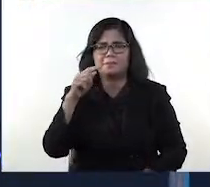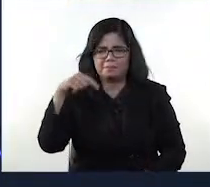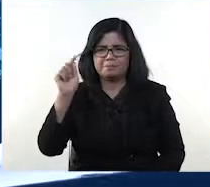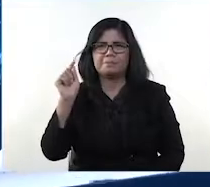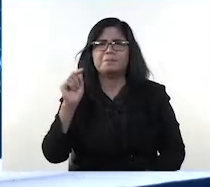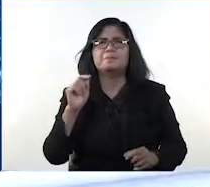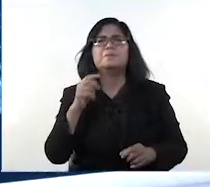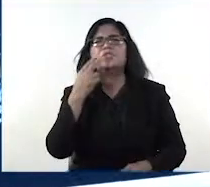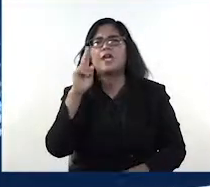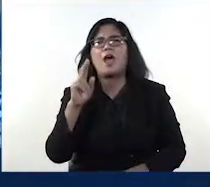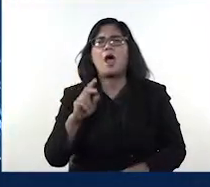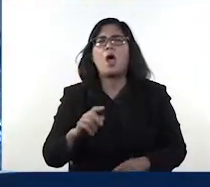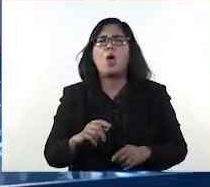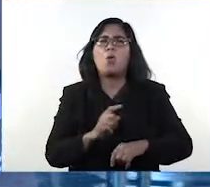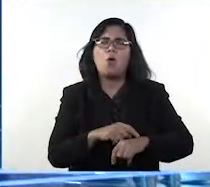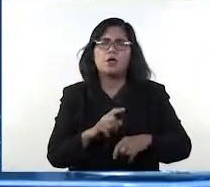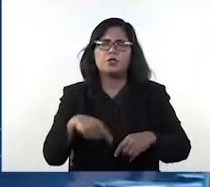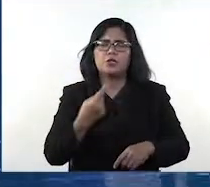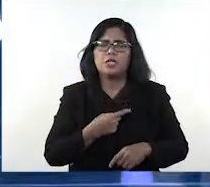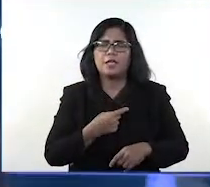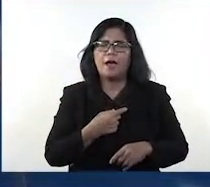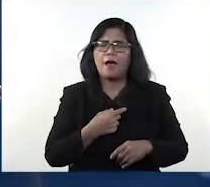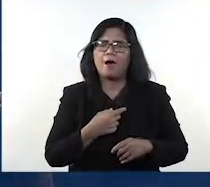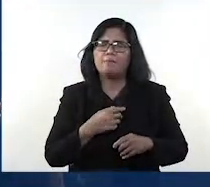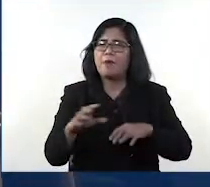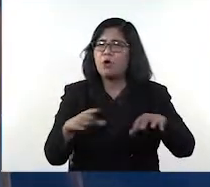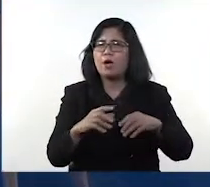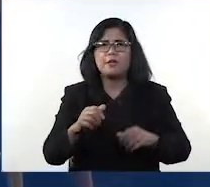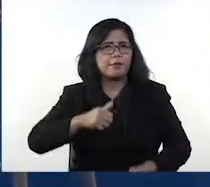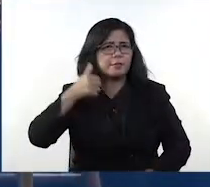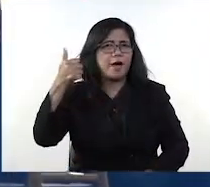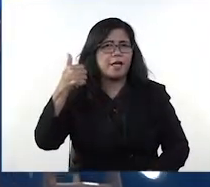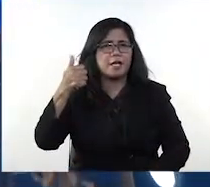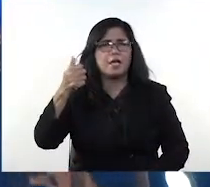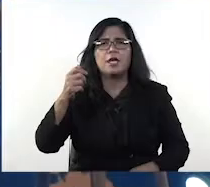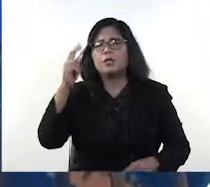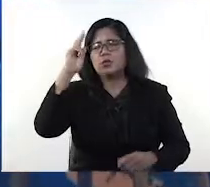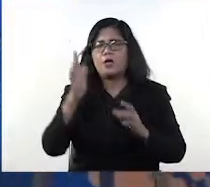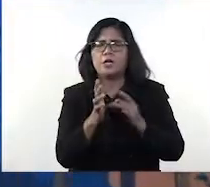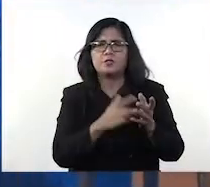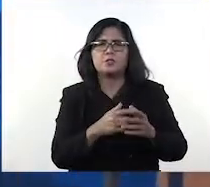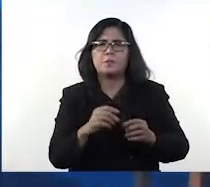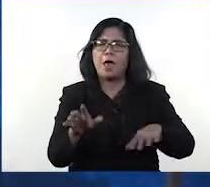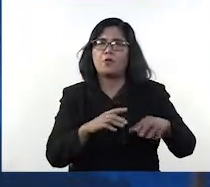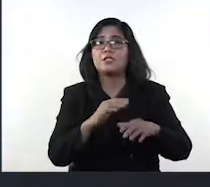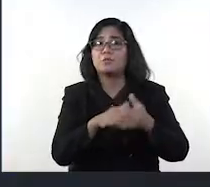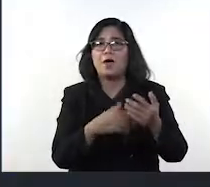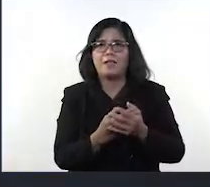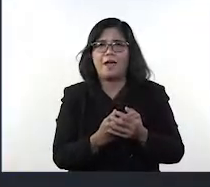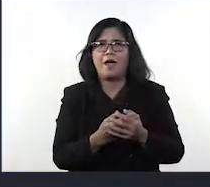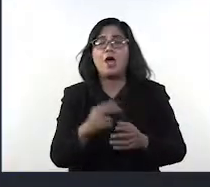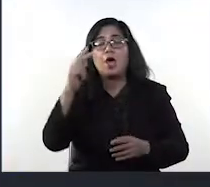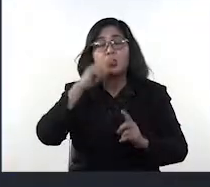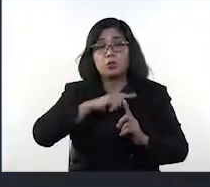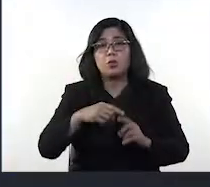Hai when we do our best Mizzle take about the Rush Hai tugas Raya Le melakukan bagian